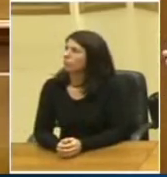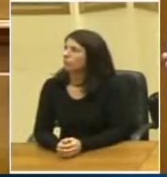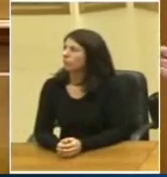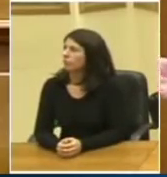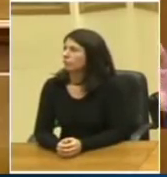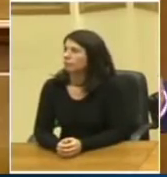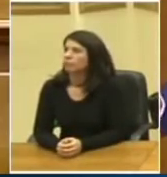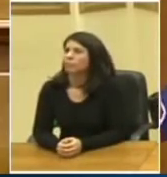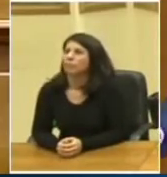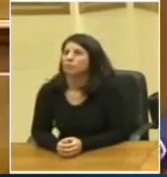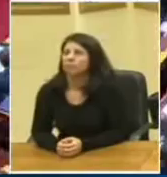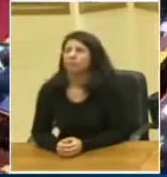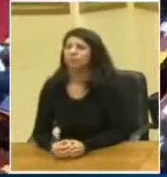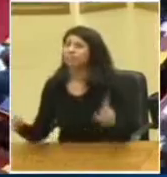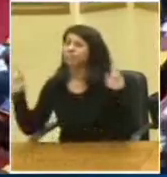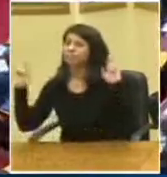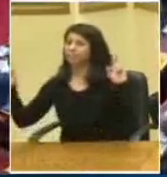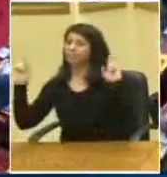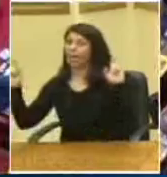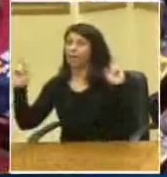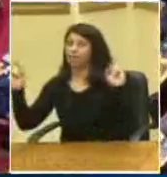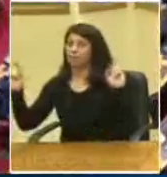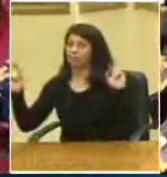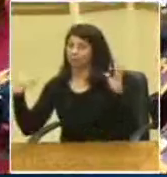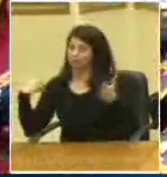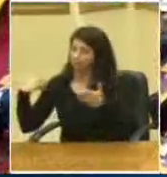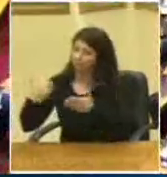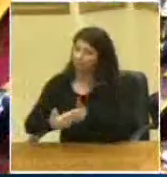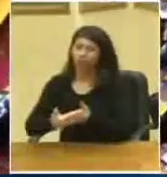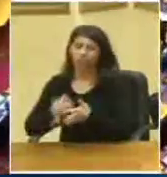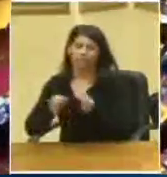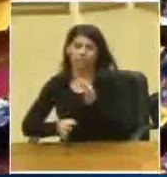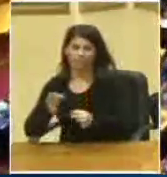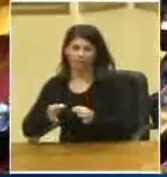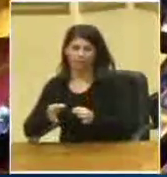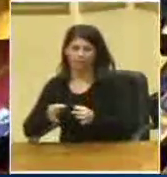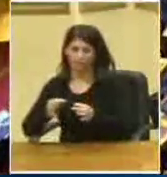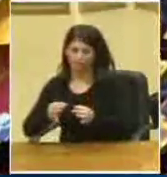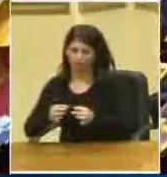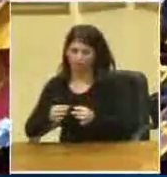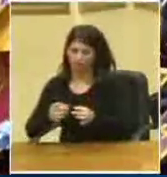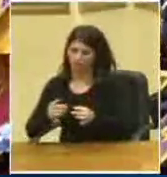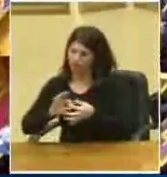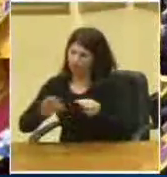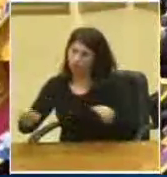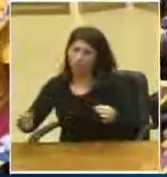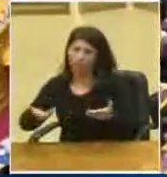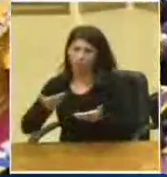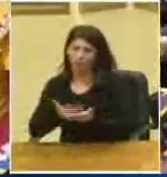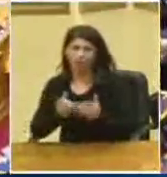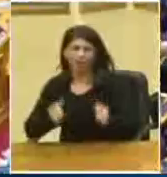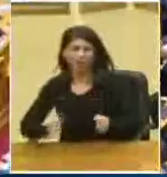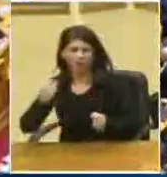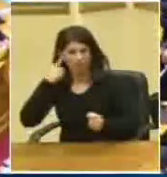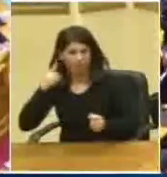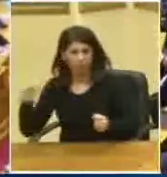Νομίζω βεβαίως ότι έχει εξαντληθεί η συζήτηση για τις επιμέρους προτάσεις. Οι θέσεις και οι απόψεις όλων